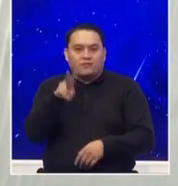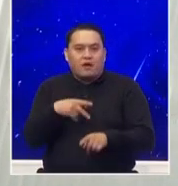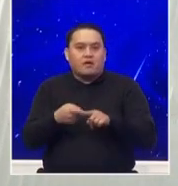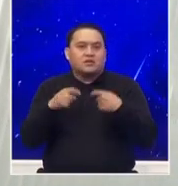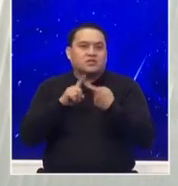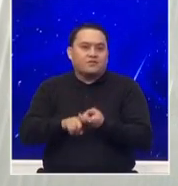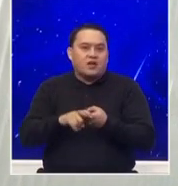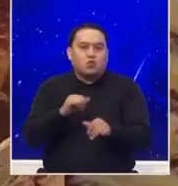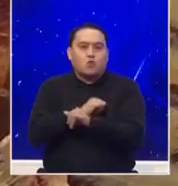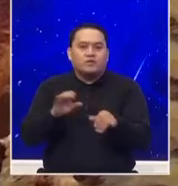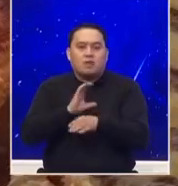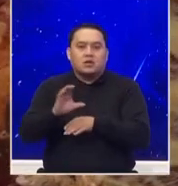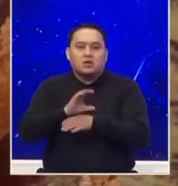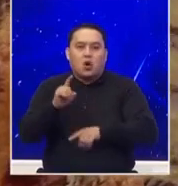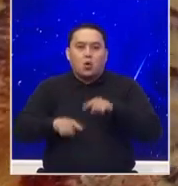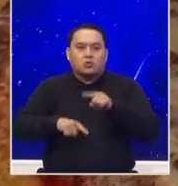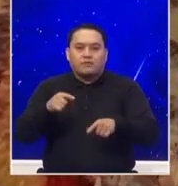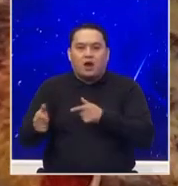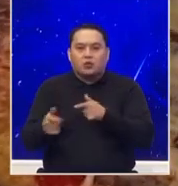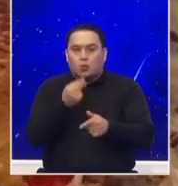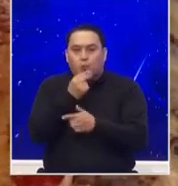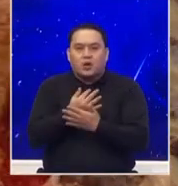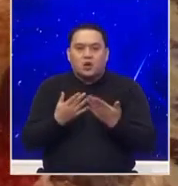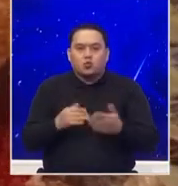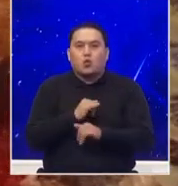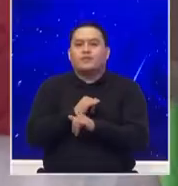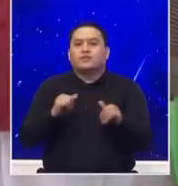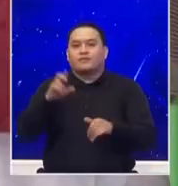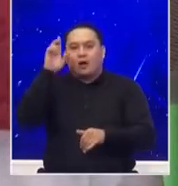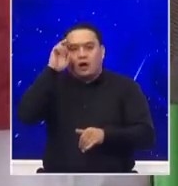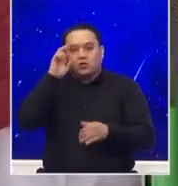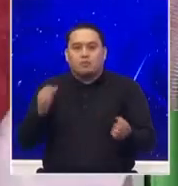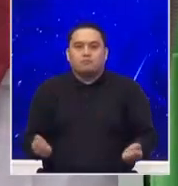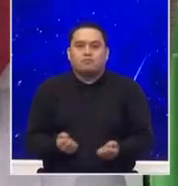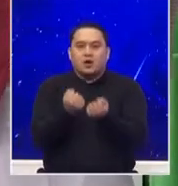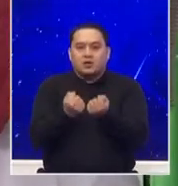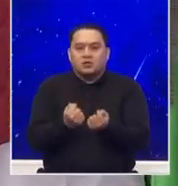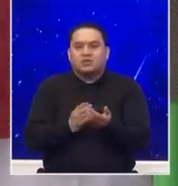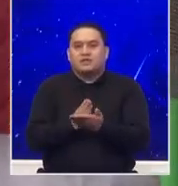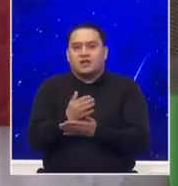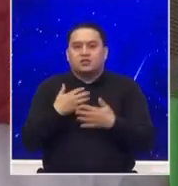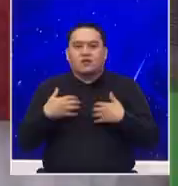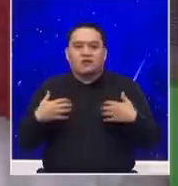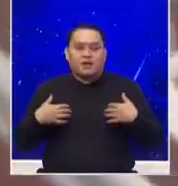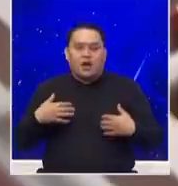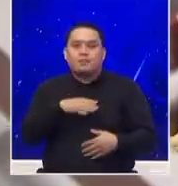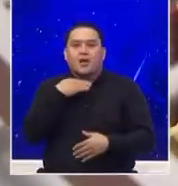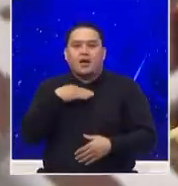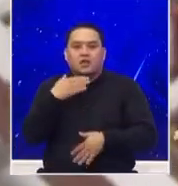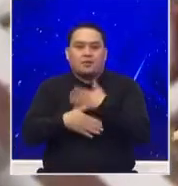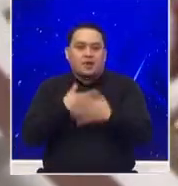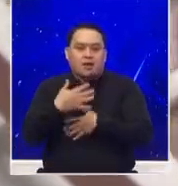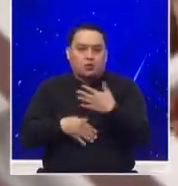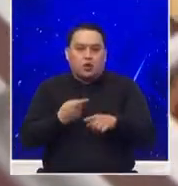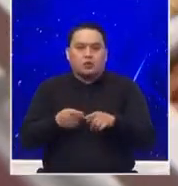хозяйства связывают рост производства отечественно готовой продукции с увеличением государственной поддержки в сферах животноводства и